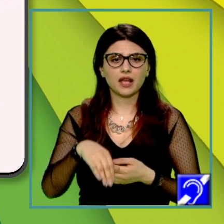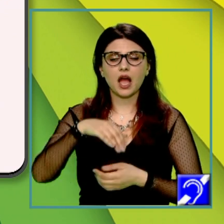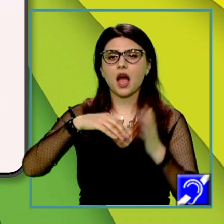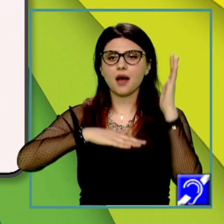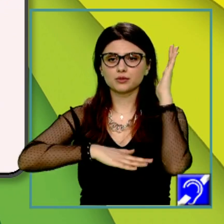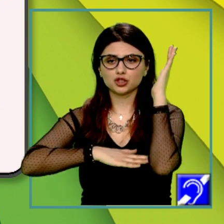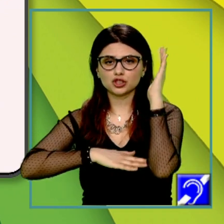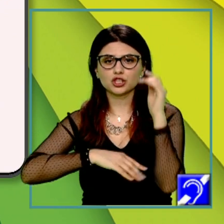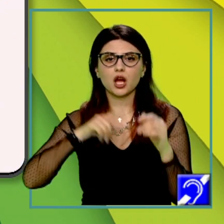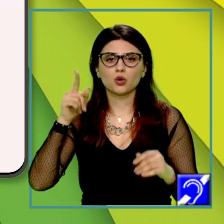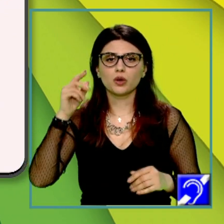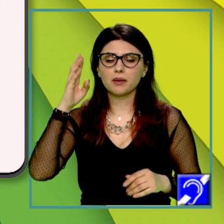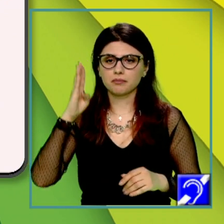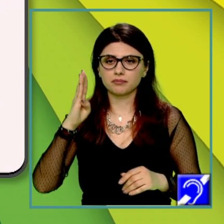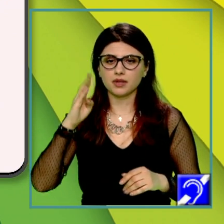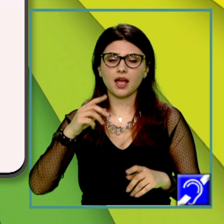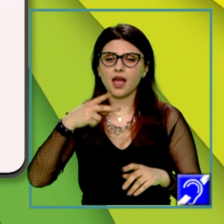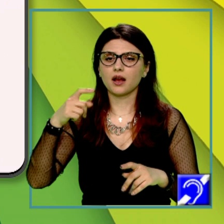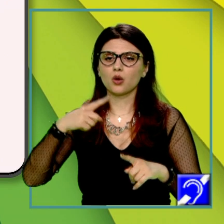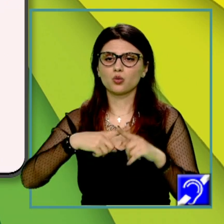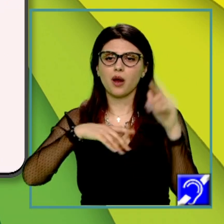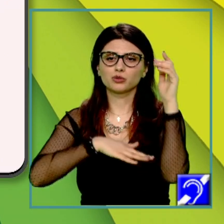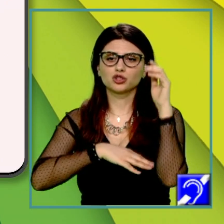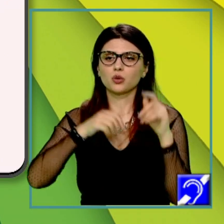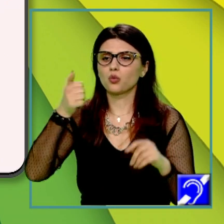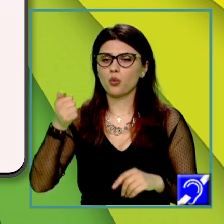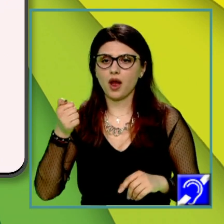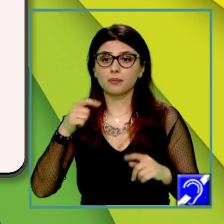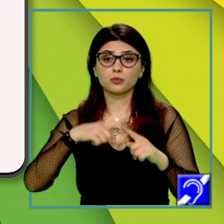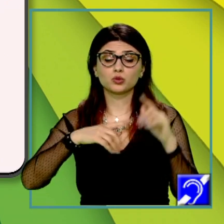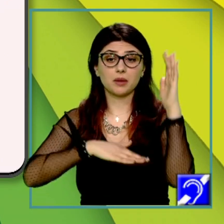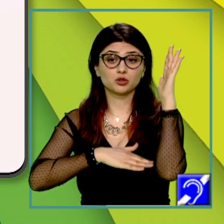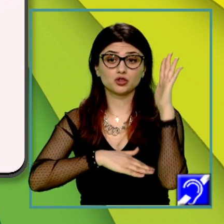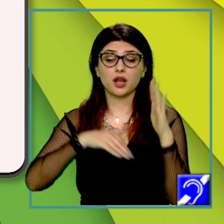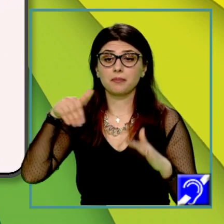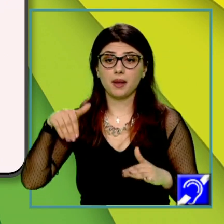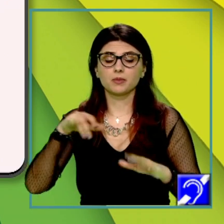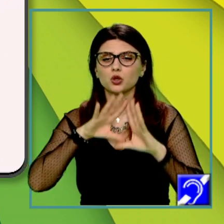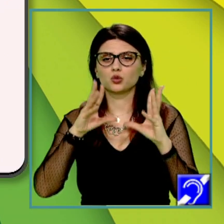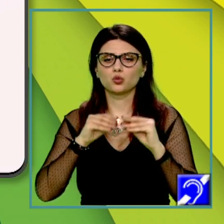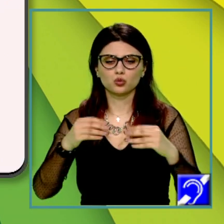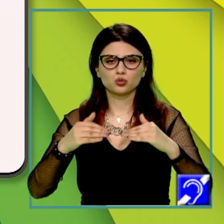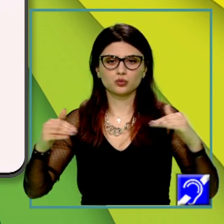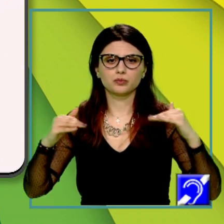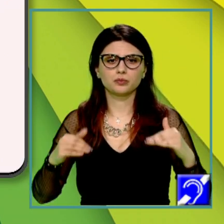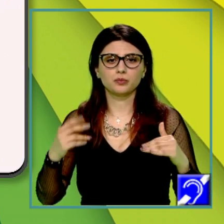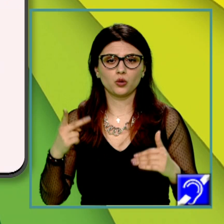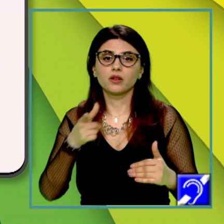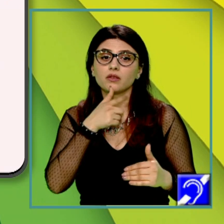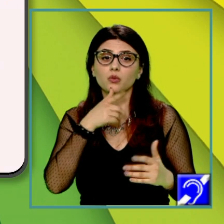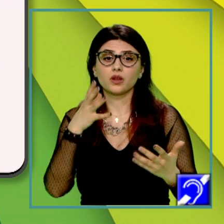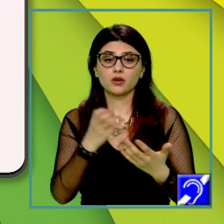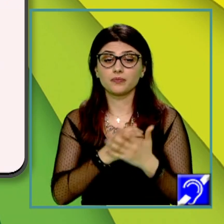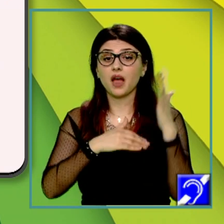lui b egal cu AB și să lui a plus afisa lui m totul supra 2 de unde obținem